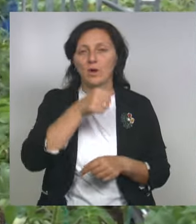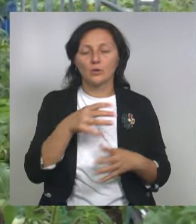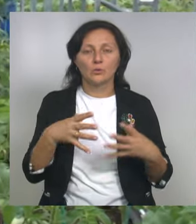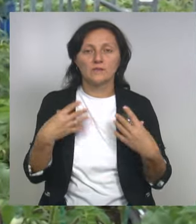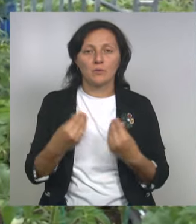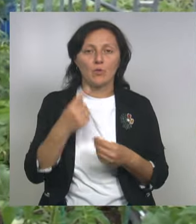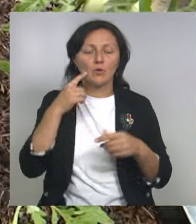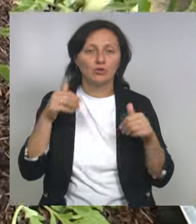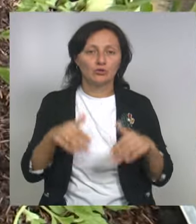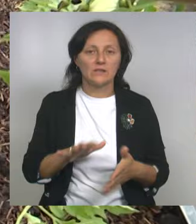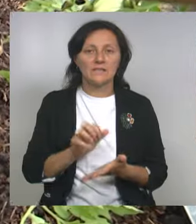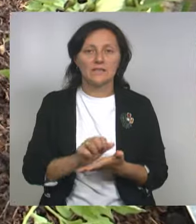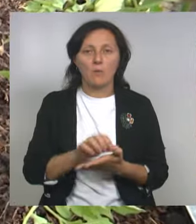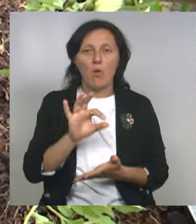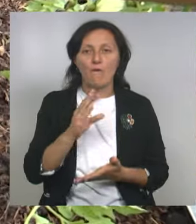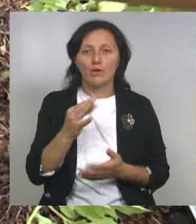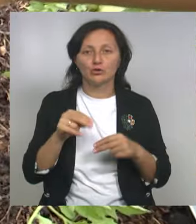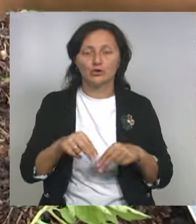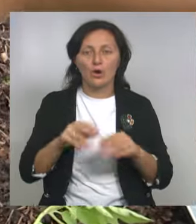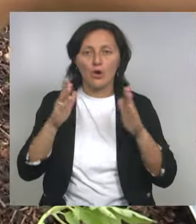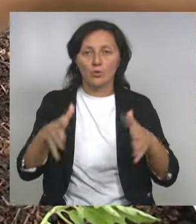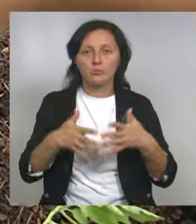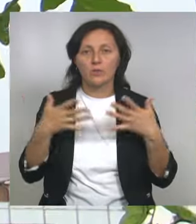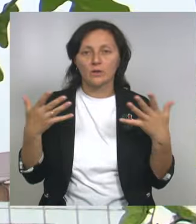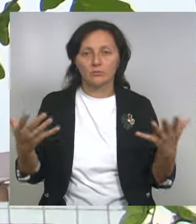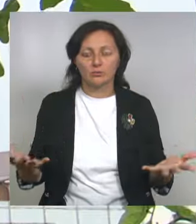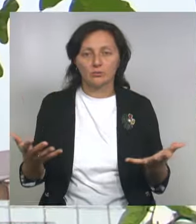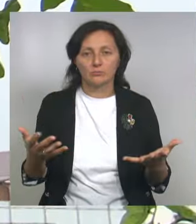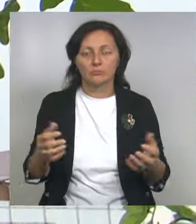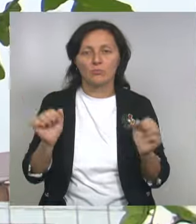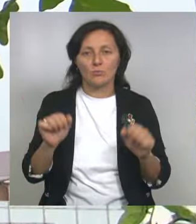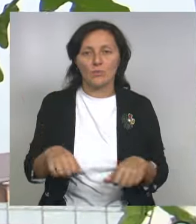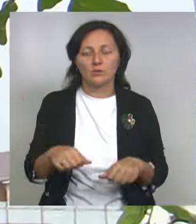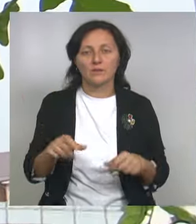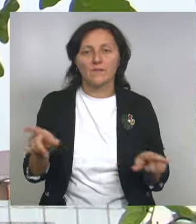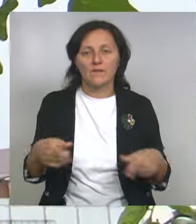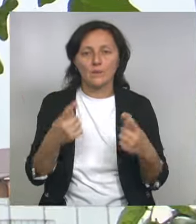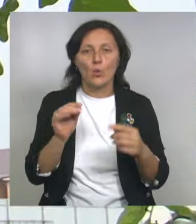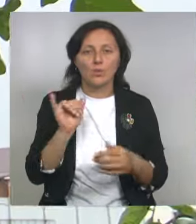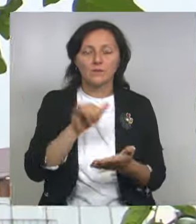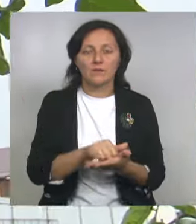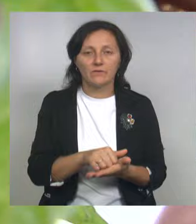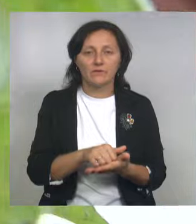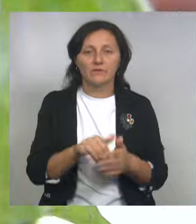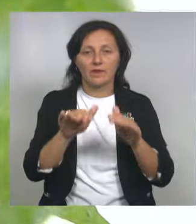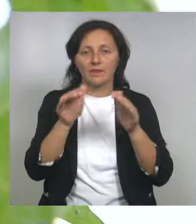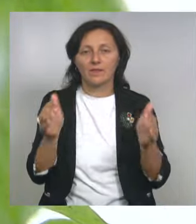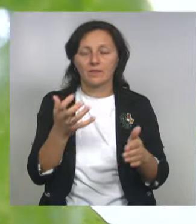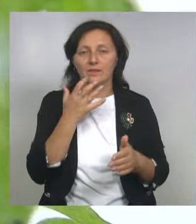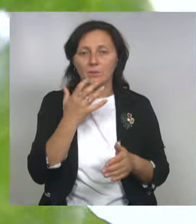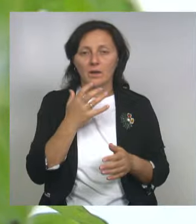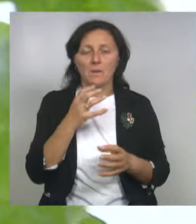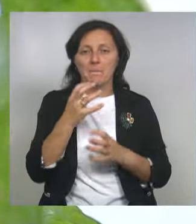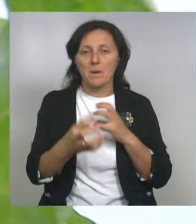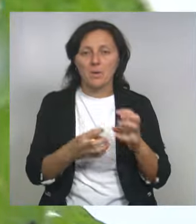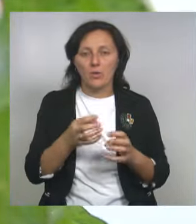решила всерьез заняться овощеводством. Огород большой. В перспективе можно будет установить много теплиц для круглогодичного выращивания помидоров,